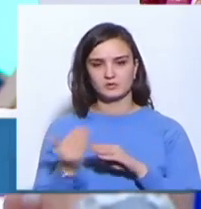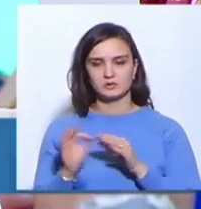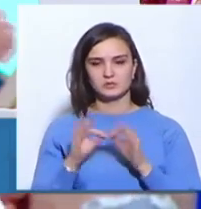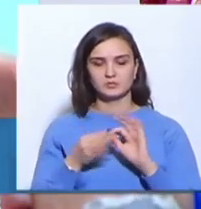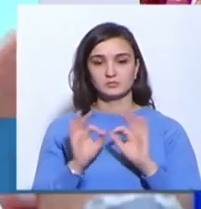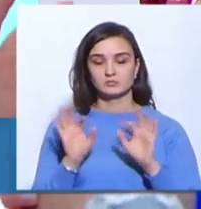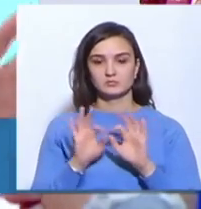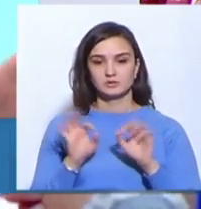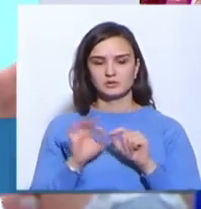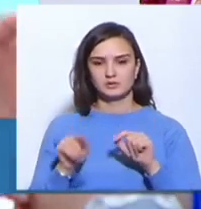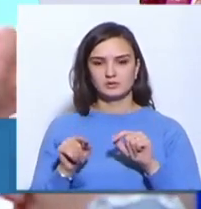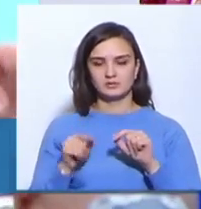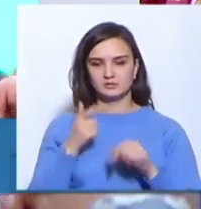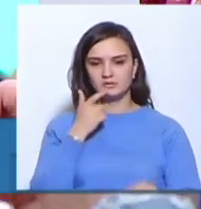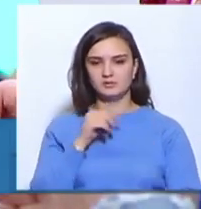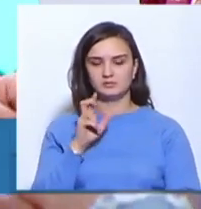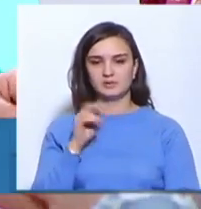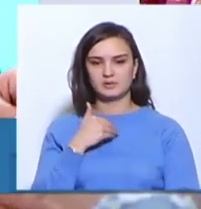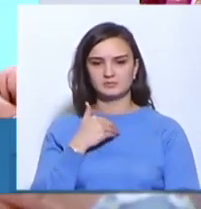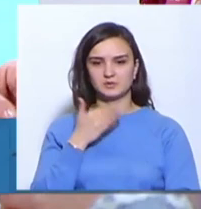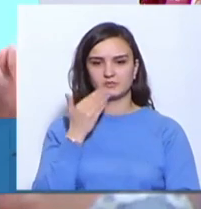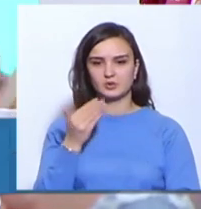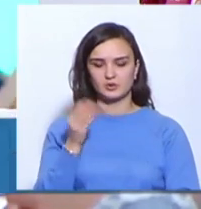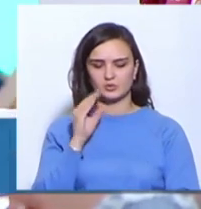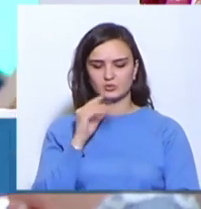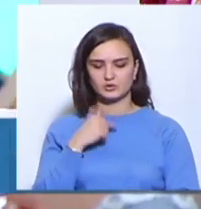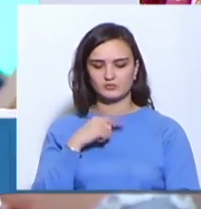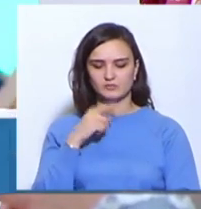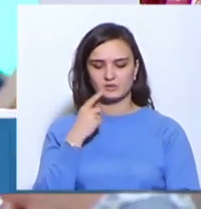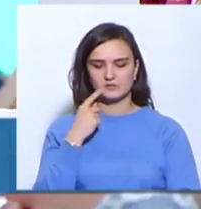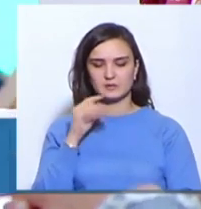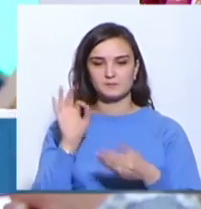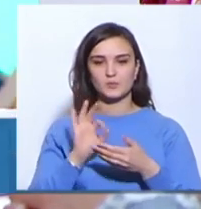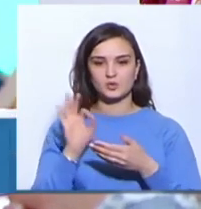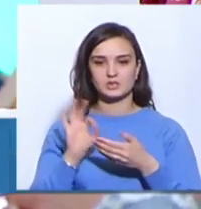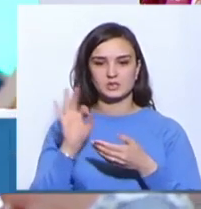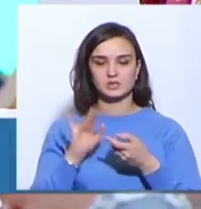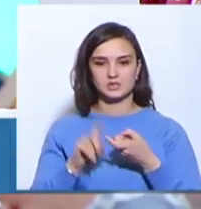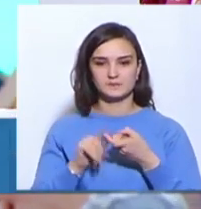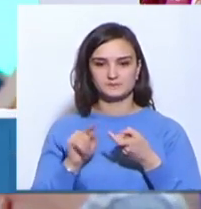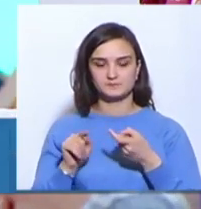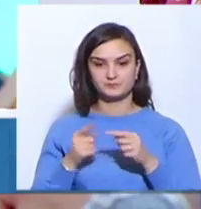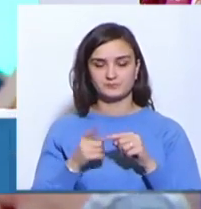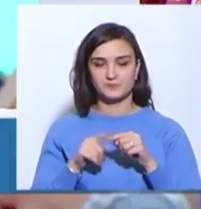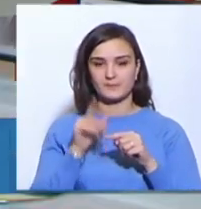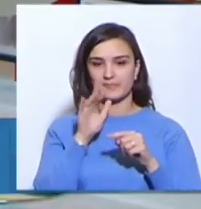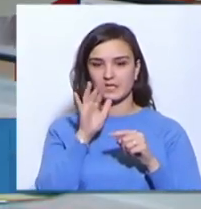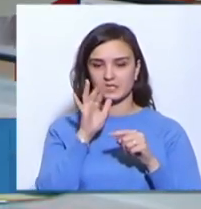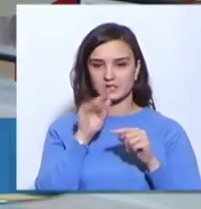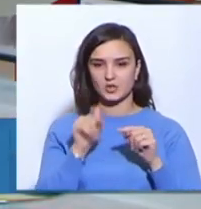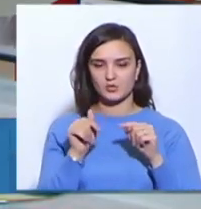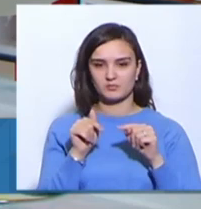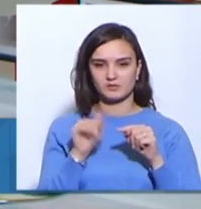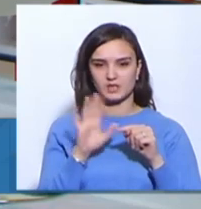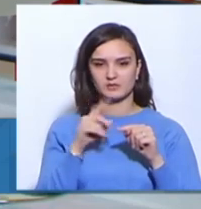დეტალურად ვისაუბროთ. ბატონ ბექას უნდა ვკითხო, როდესაც ჩვენ თქვით სტატისტიკაზე, ასაკობრივი თვალსაზრისით